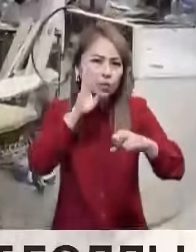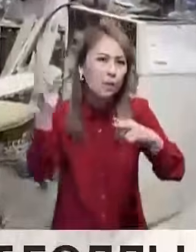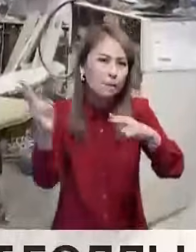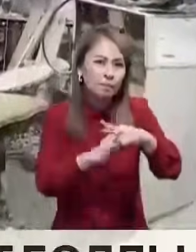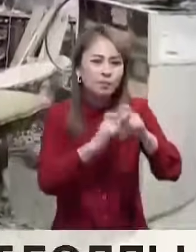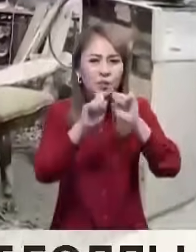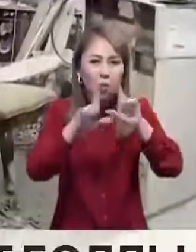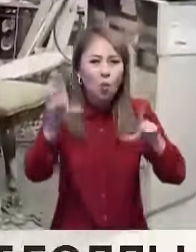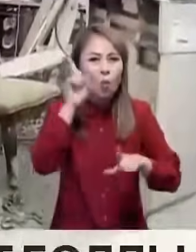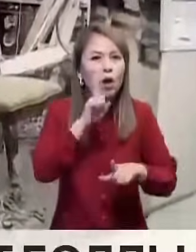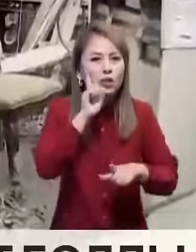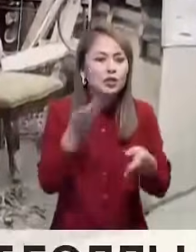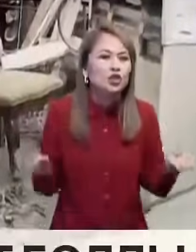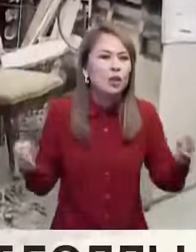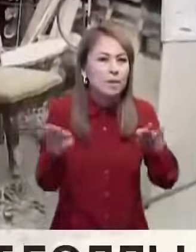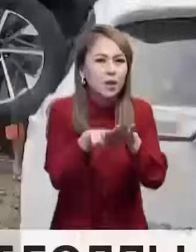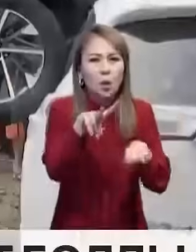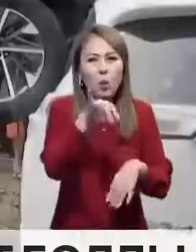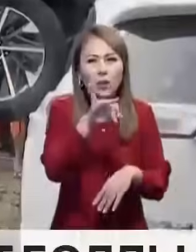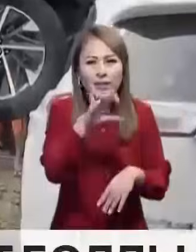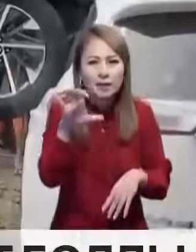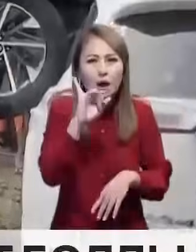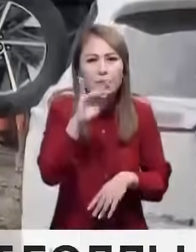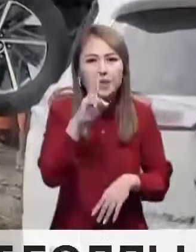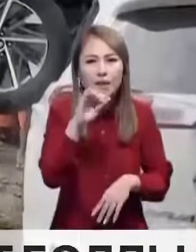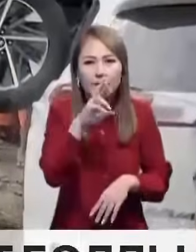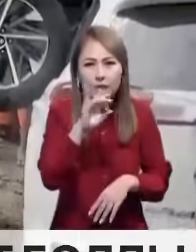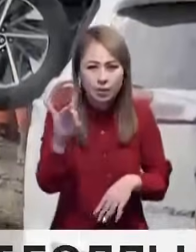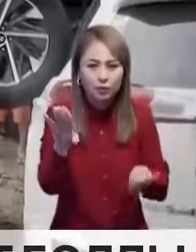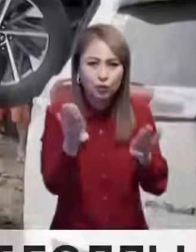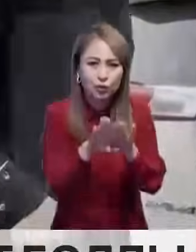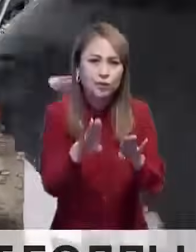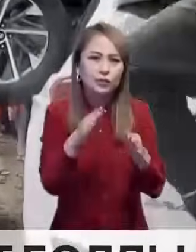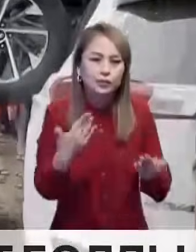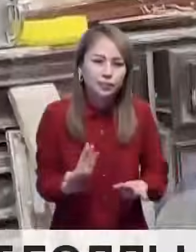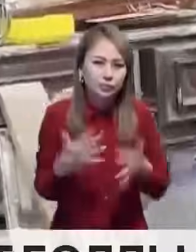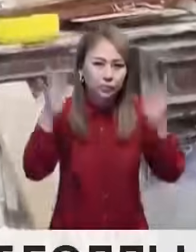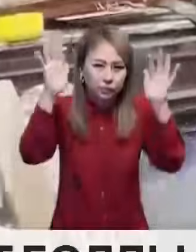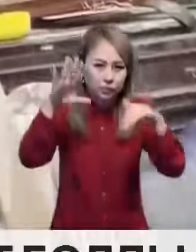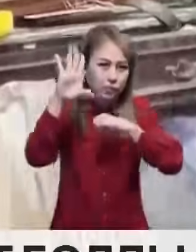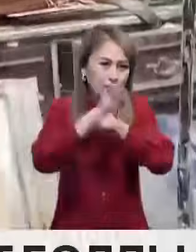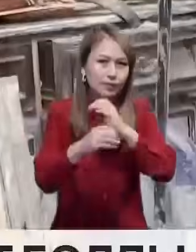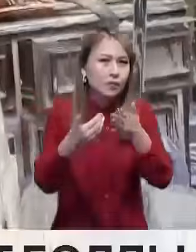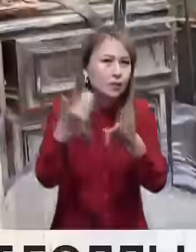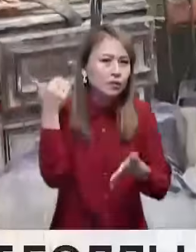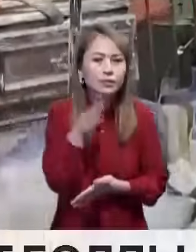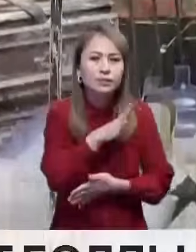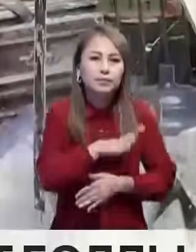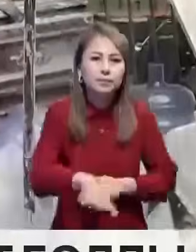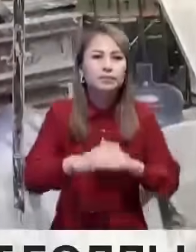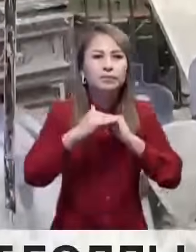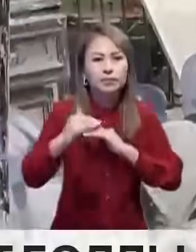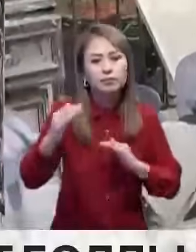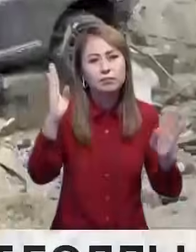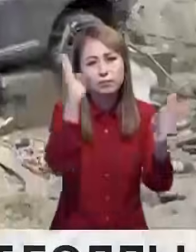отыр. Мектептерде уақытша жабылды. Ел президенті Луис Абинадер мұндай көлемде жауын шашын бұрын-соңды болмаған деп мәлімдеді.